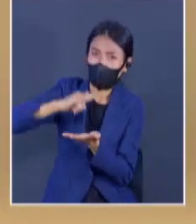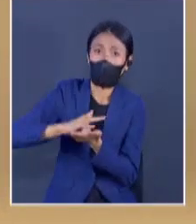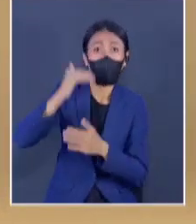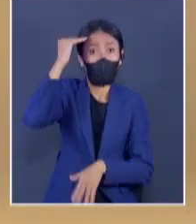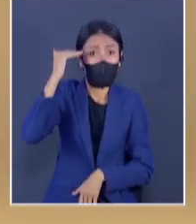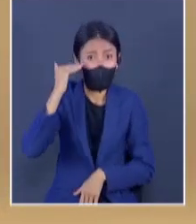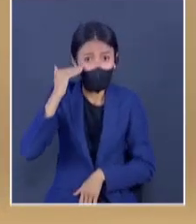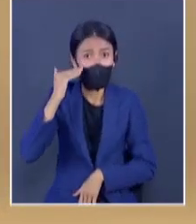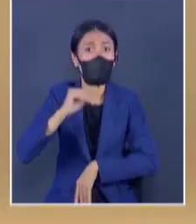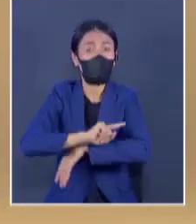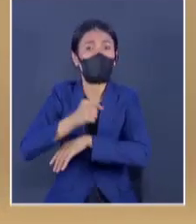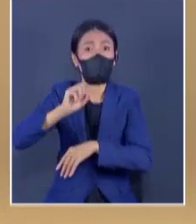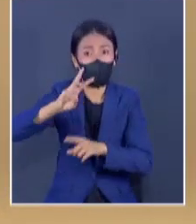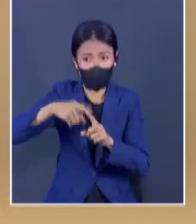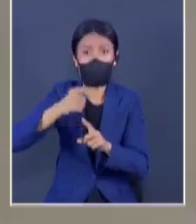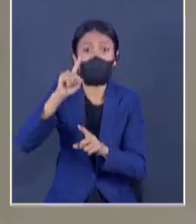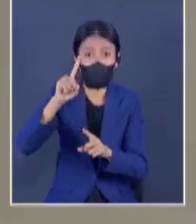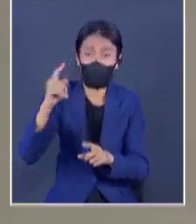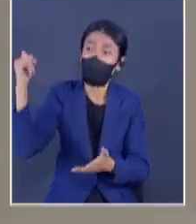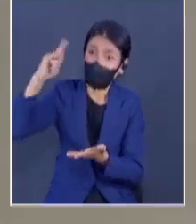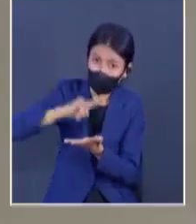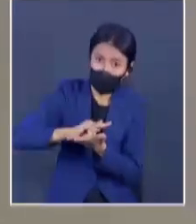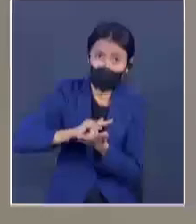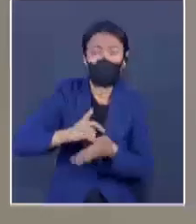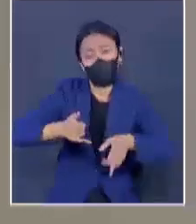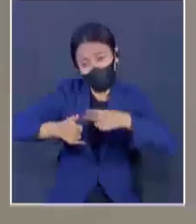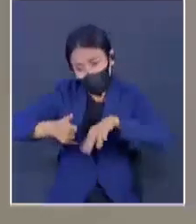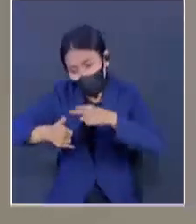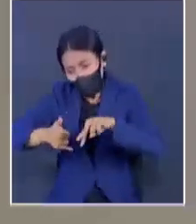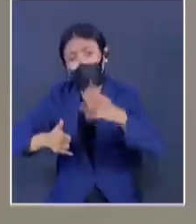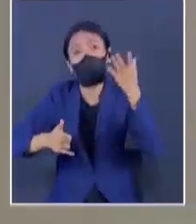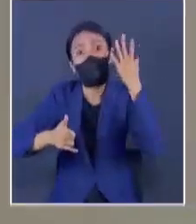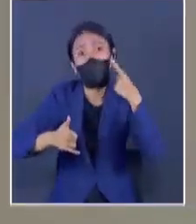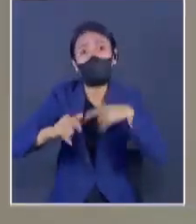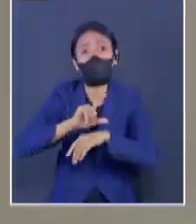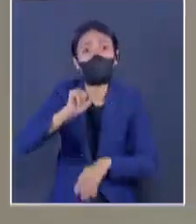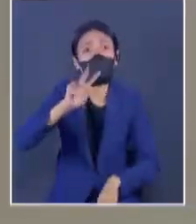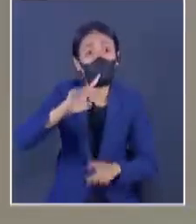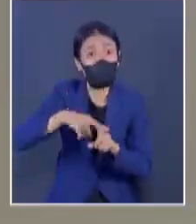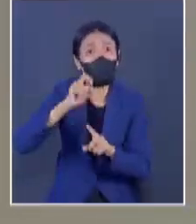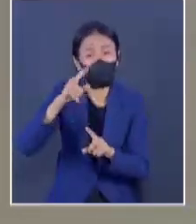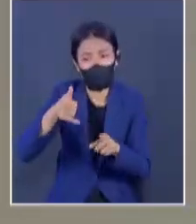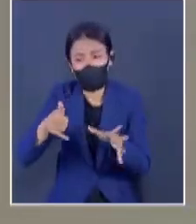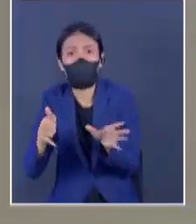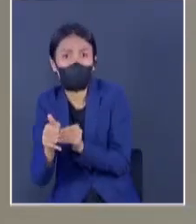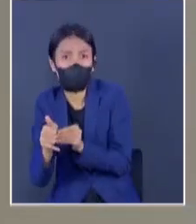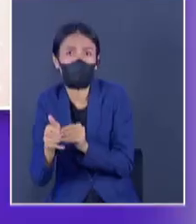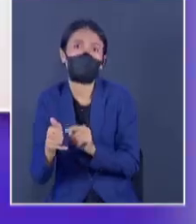16พฤศจิกายนที่ผ่านมากระทั่งตรวจพบว่าติดโควิดเมื่อวานนี้24พฤศจิกายนค่ะ